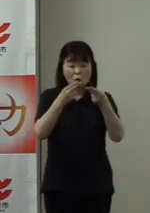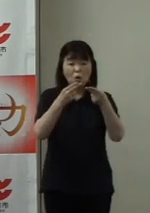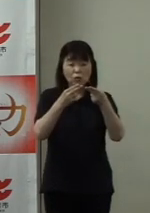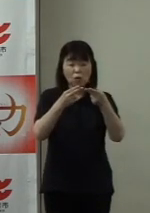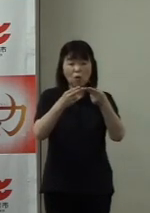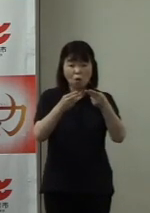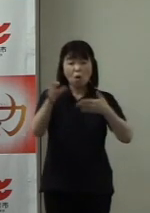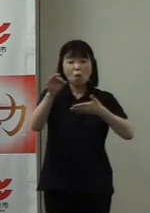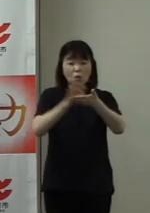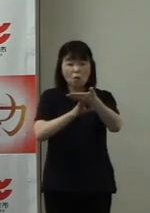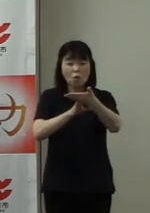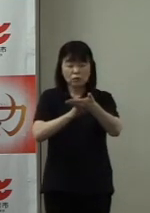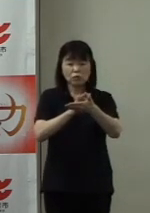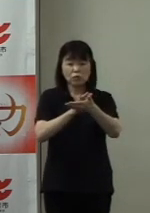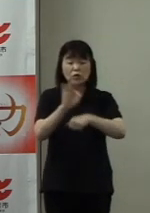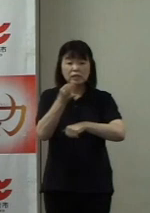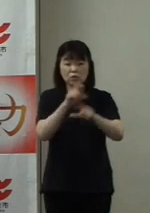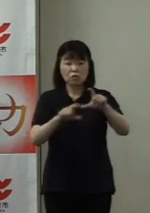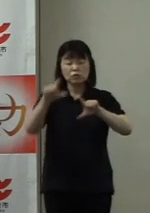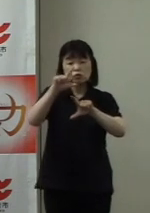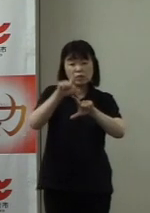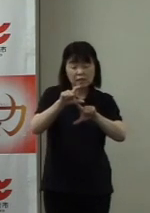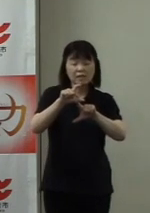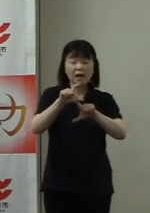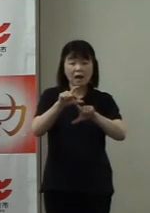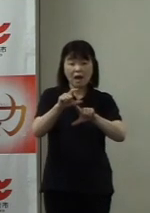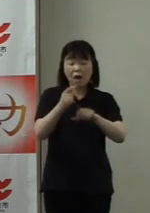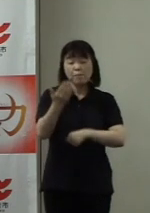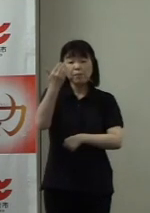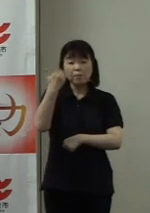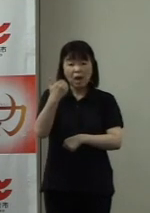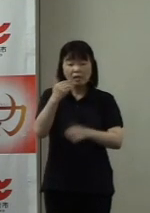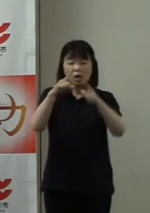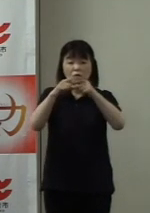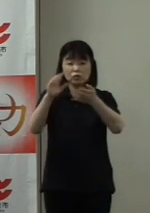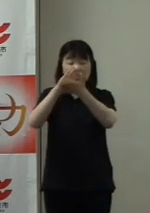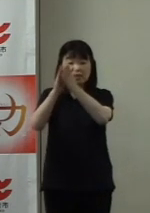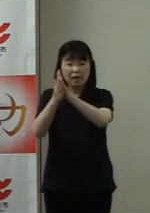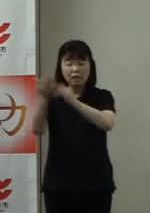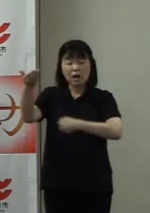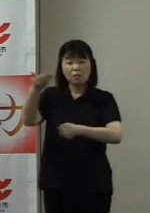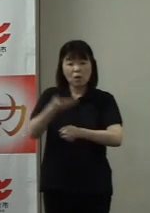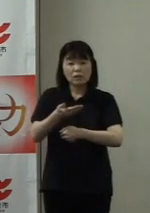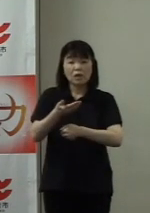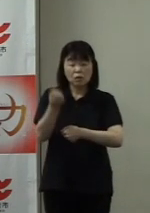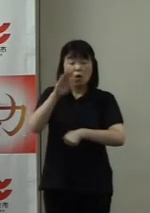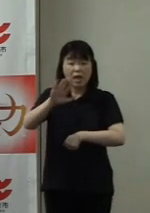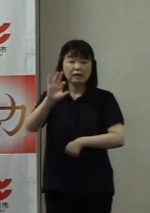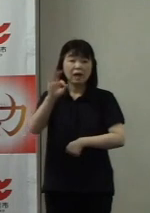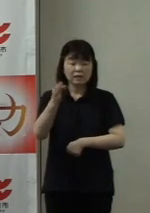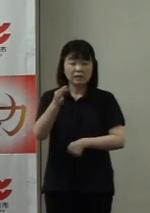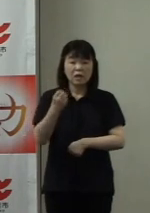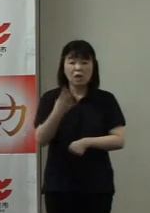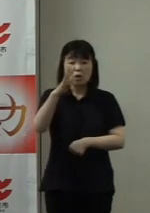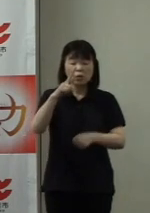う物資購入経費の追加のほか、可燃度の国県出資金返還金や令和4年度決